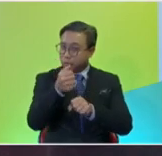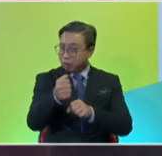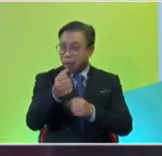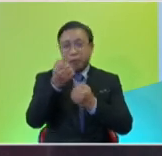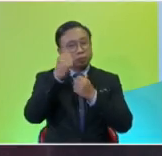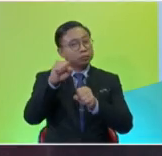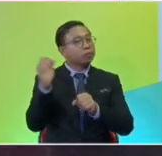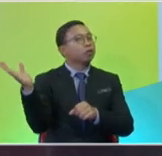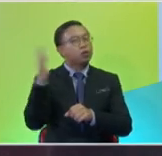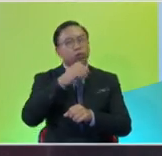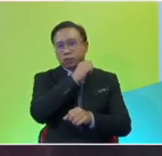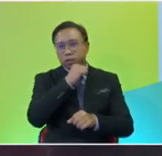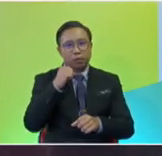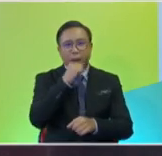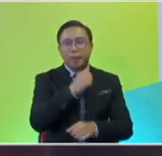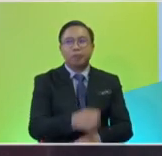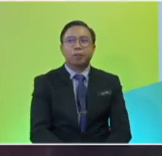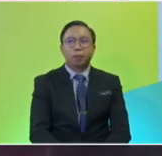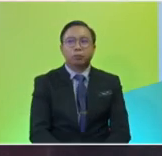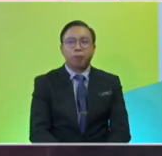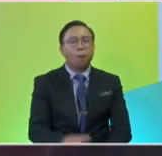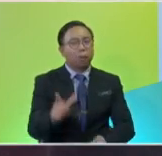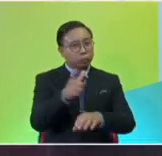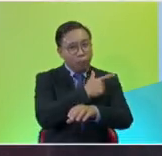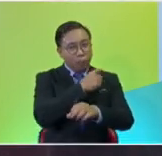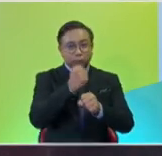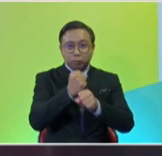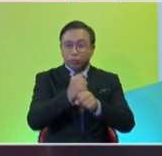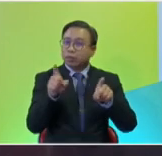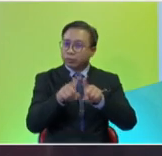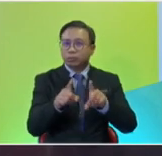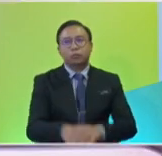kita nyanyi lagu kerja sama